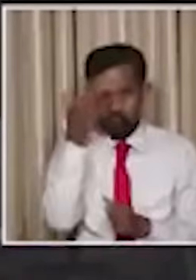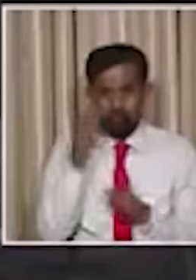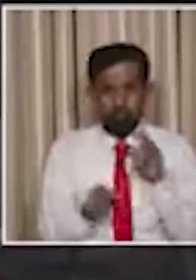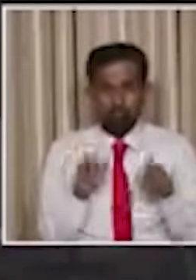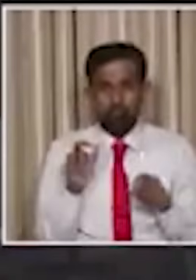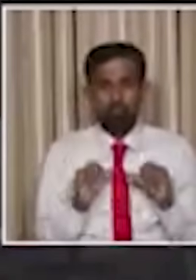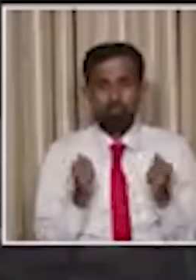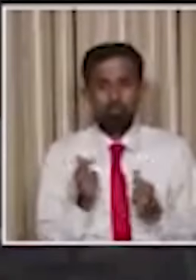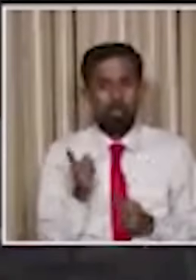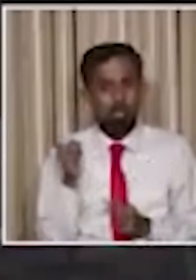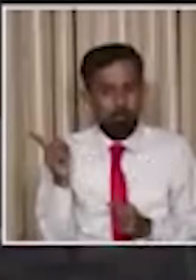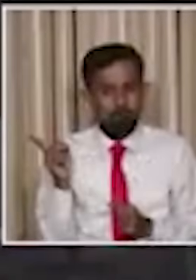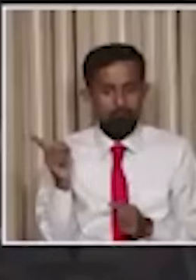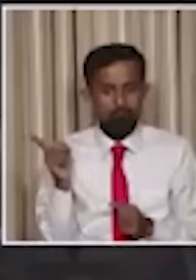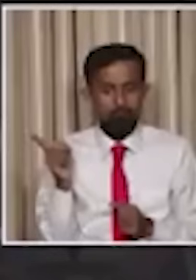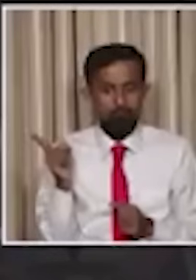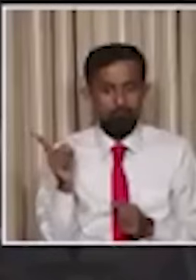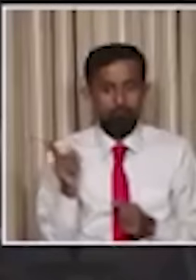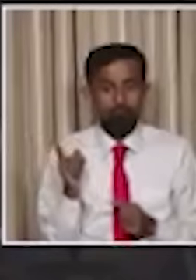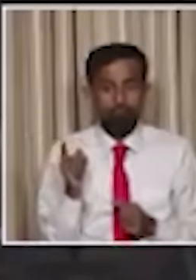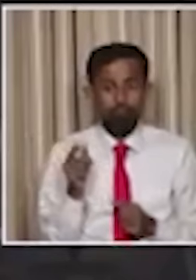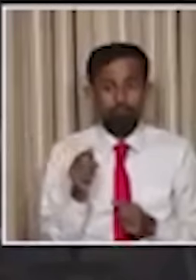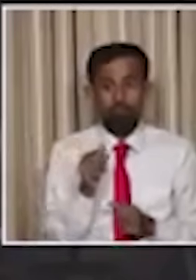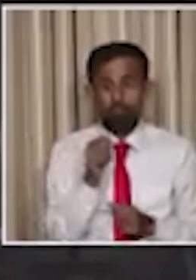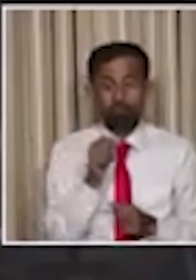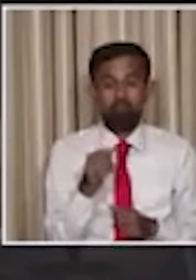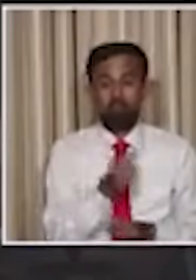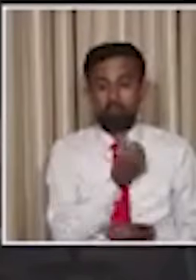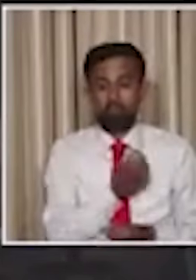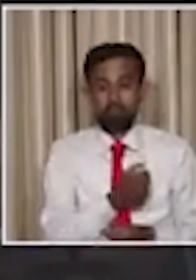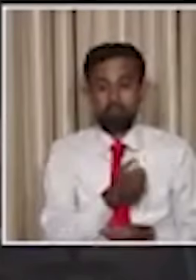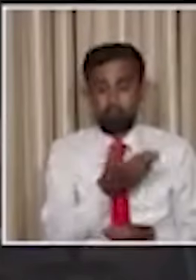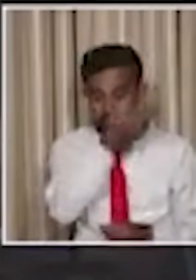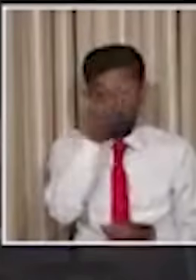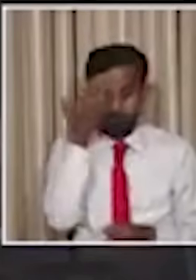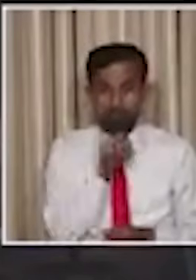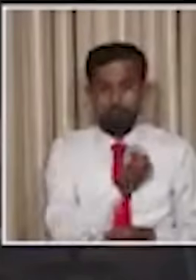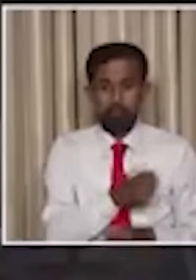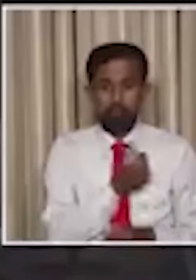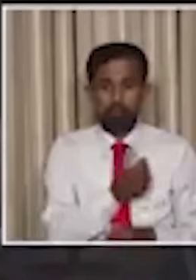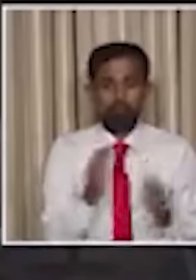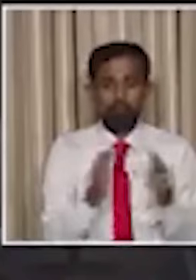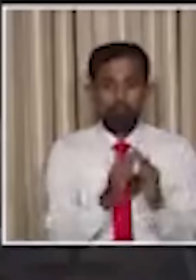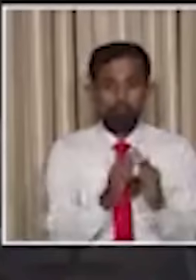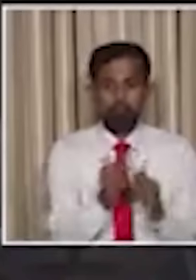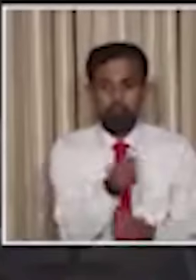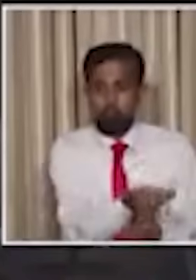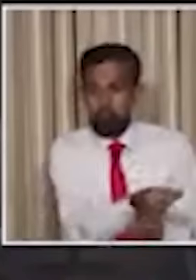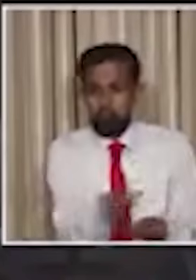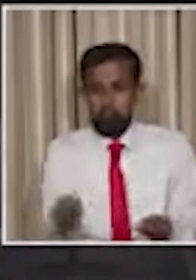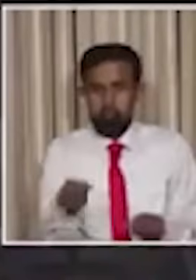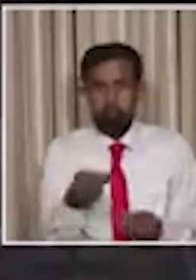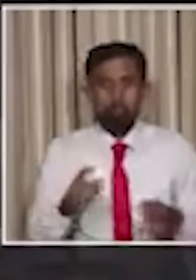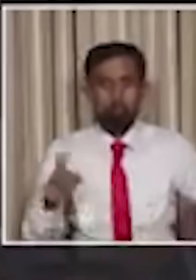ஒரு கிறிஸ்தவ தேவாலயத்துக்கு முன்பாக, 2 சைவ ஆலயங்களுக்கு முன்பாக இனக்குரோதத்தை ஏற்படுத்துகின்ற, இன வன்முறையை ஏற்படுத்துகின்ற